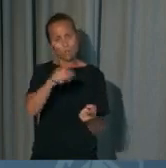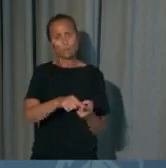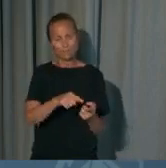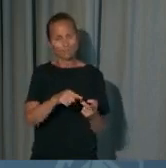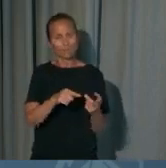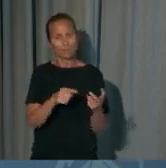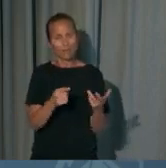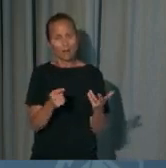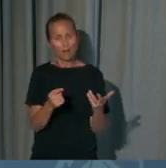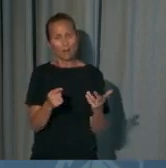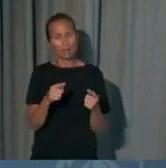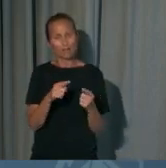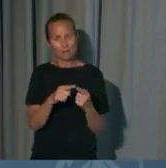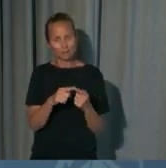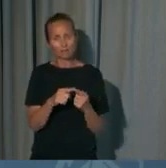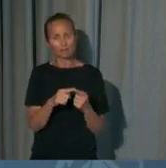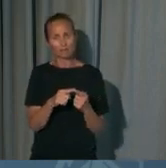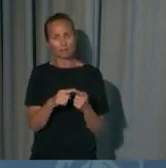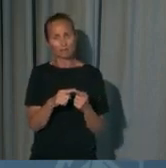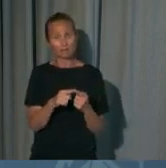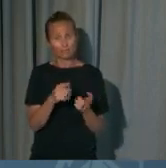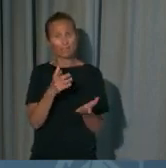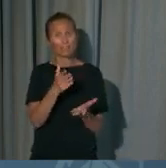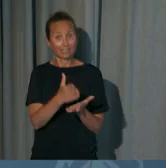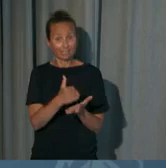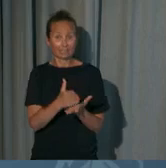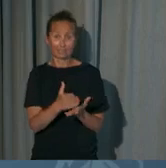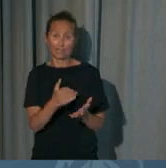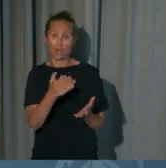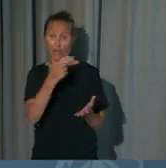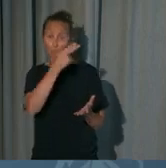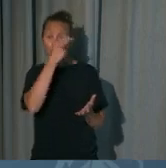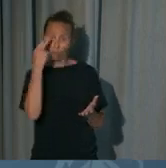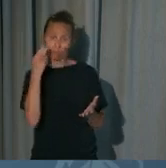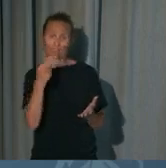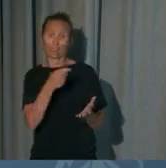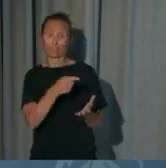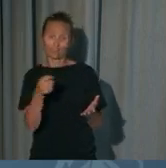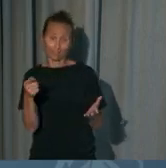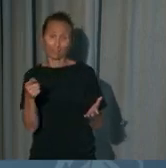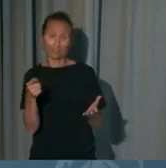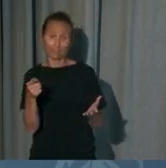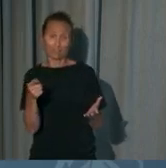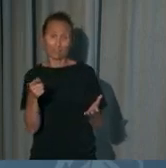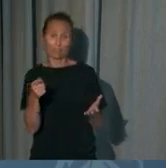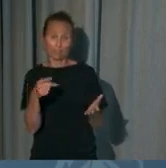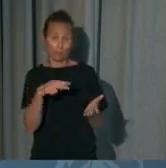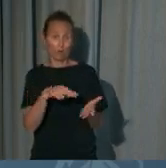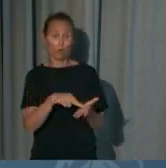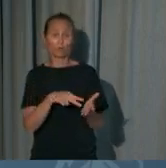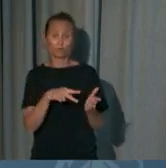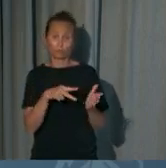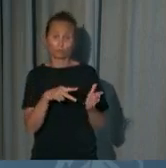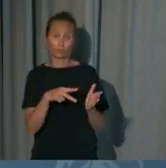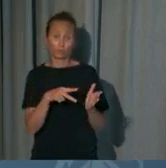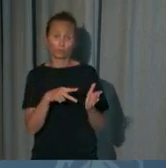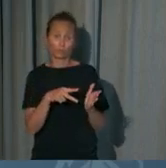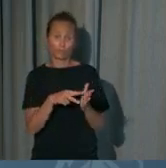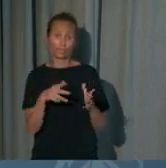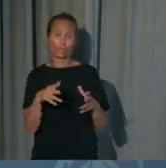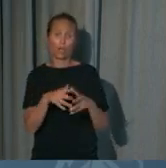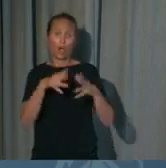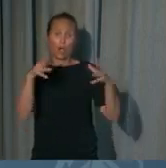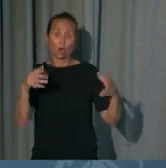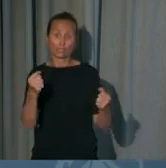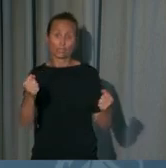det. Men det er også riktig at politiet har håndtert det økte trusselbildet